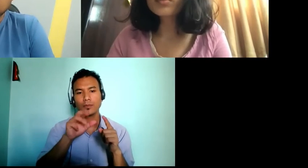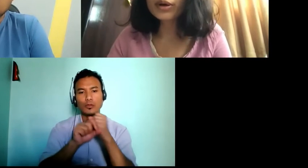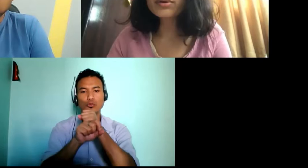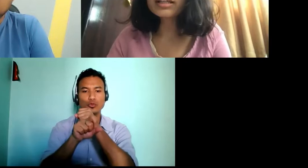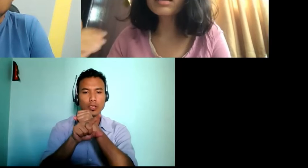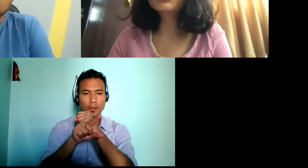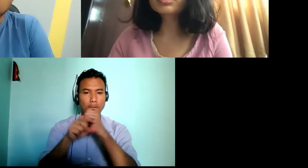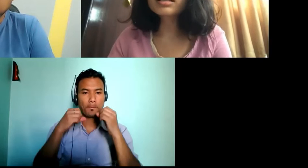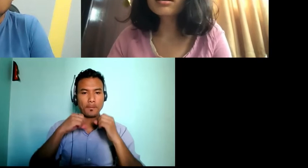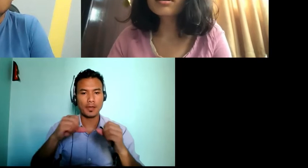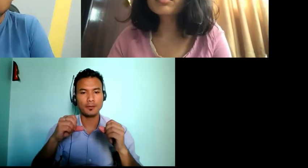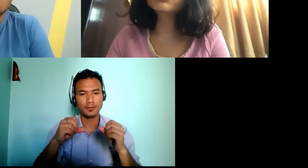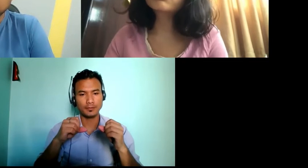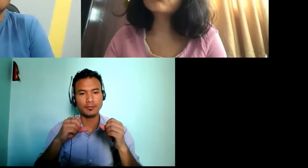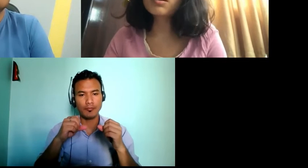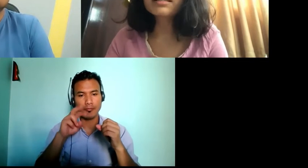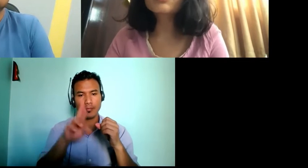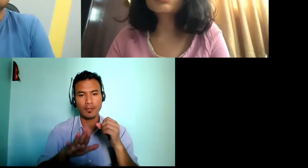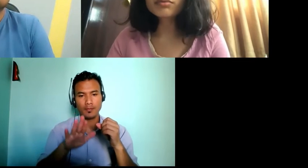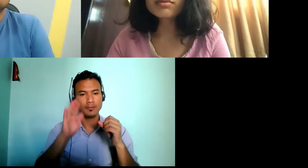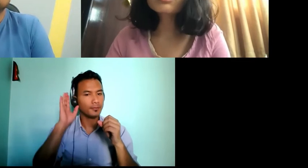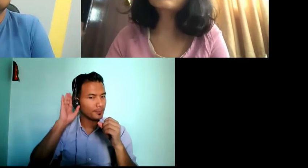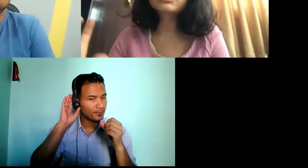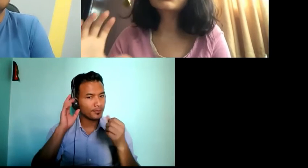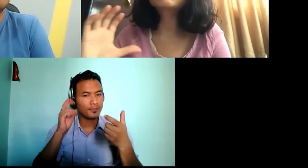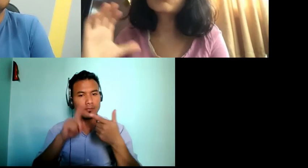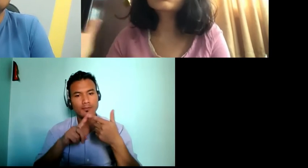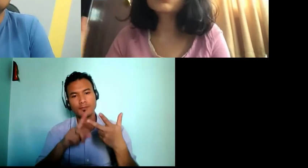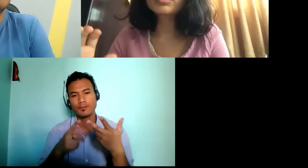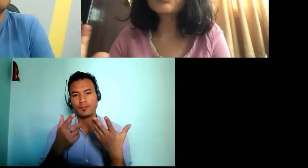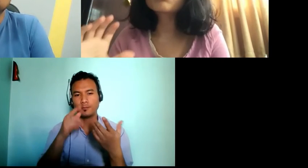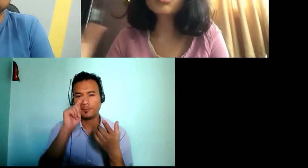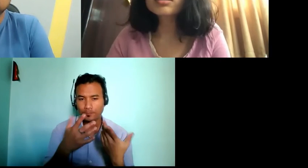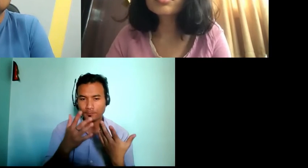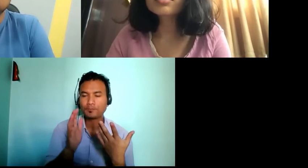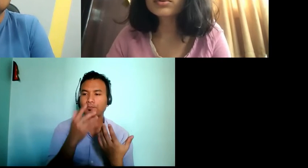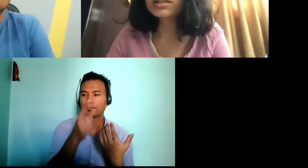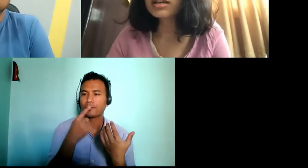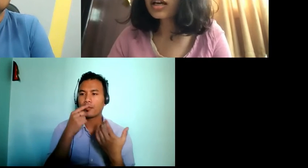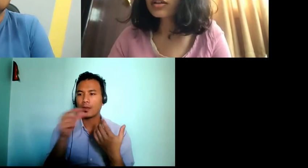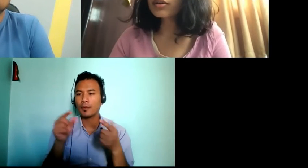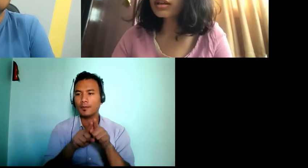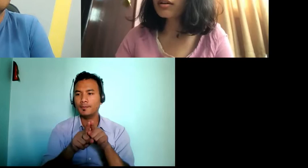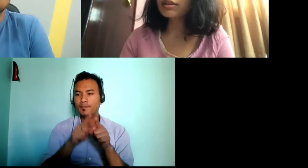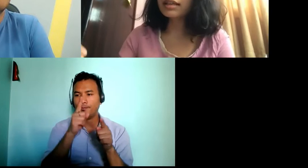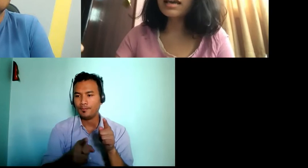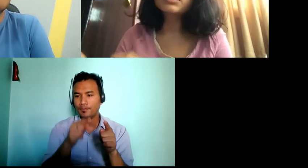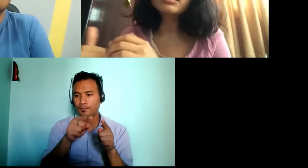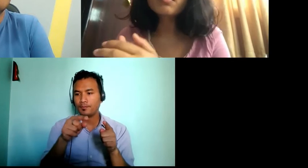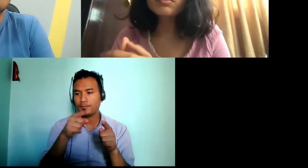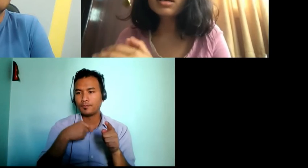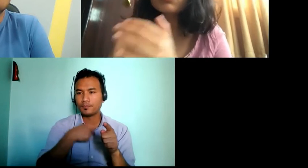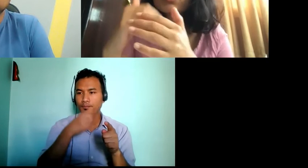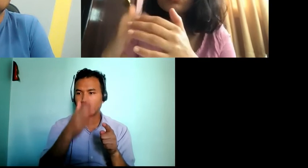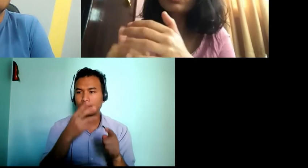ब्लग भयो होइन. त्यहाँबाट एउटा अब समाचारहरू पनि हुन्छ र त्यसमा के कस्तो हो भनेर एउटा ब्लगिङ जस्तै हो ट्विटर. सो यिनीहरू चाहिँ हामीले